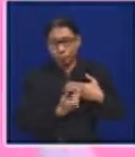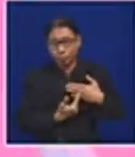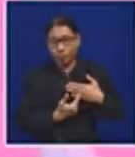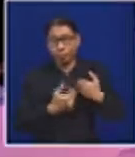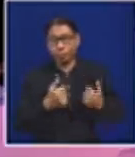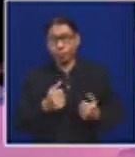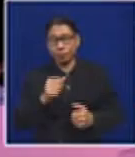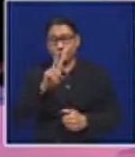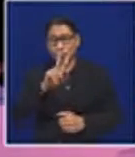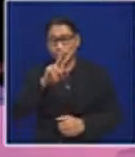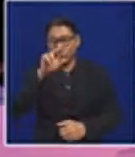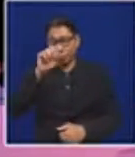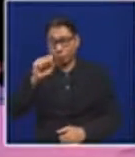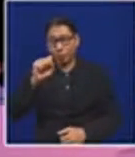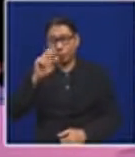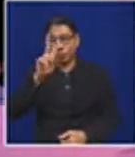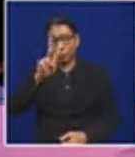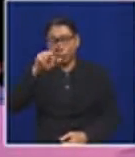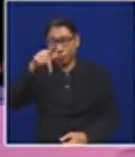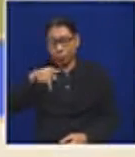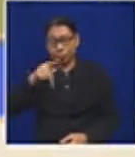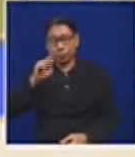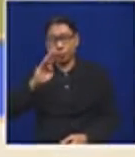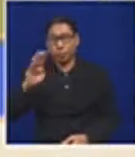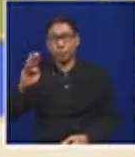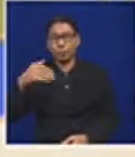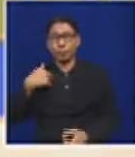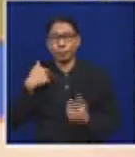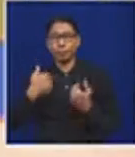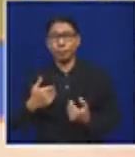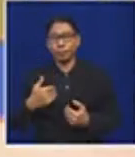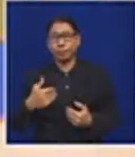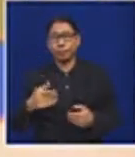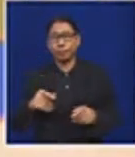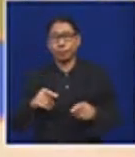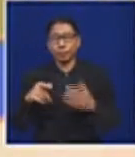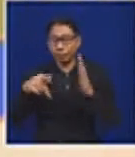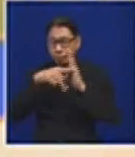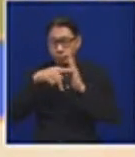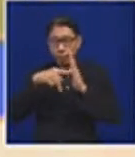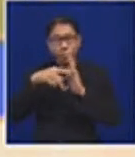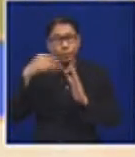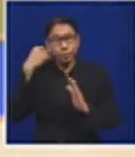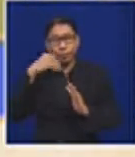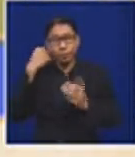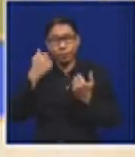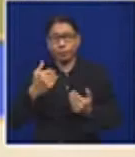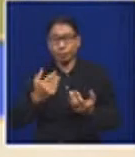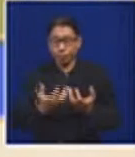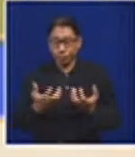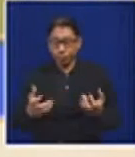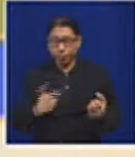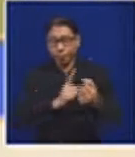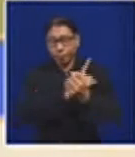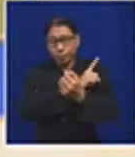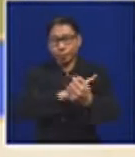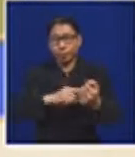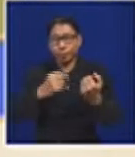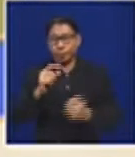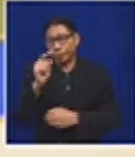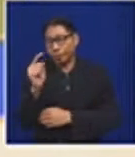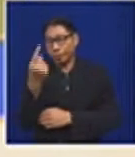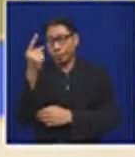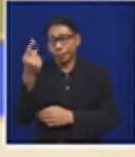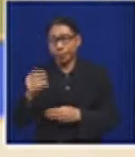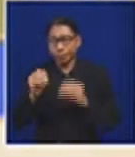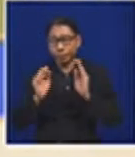ได้ถึง 220,000 บาทเลยล่ะค่ะ และเช่นเคยทุกวันพฤหัสบดีแบบนี้เราก็มีผลงานเพลงและ MV ใหม่ๆมาให้